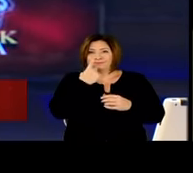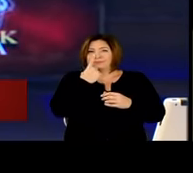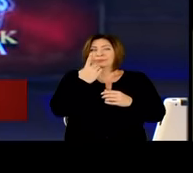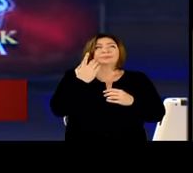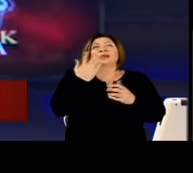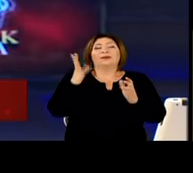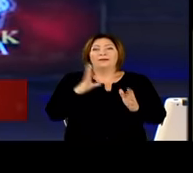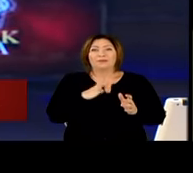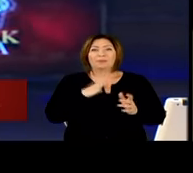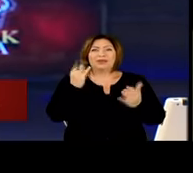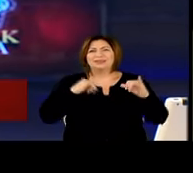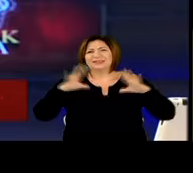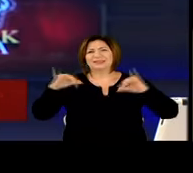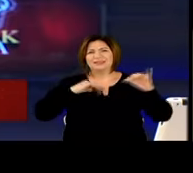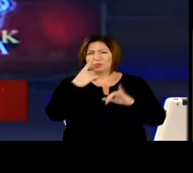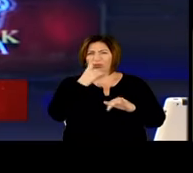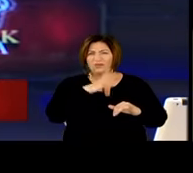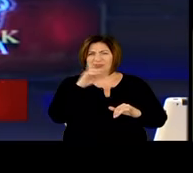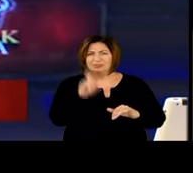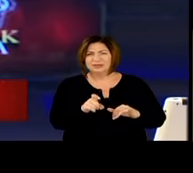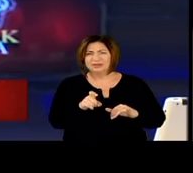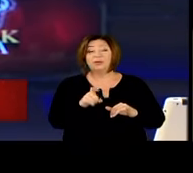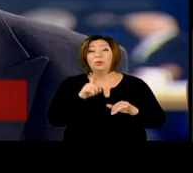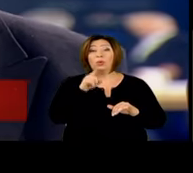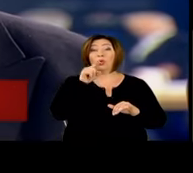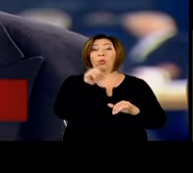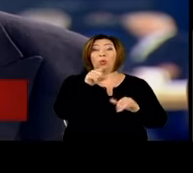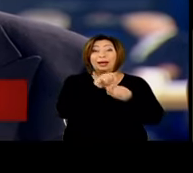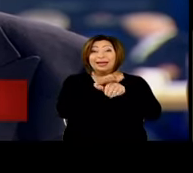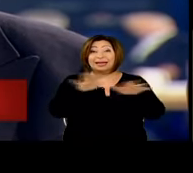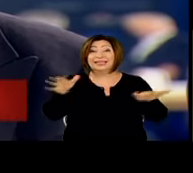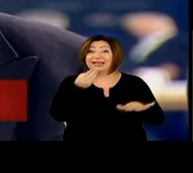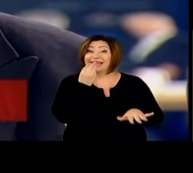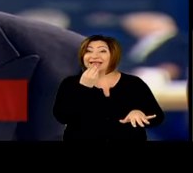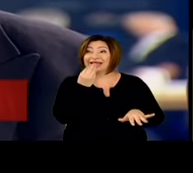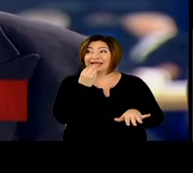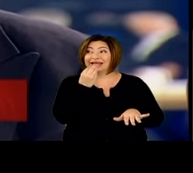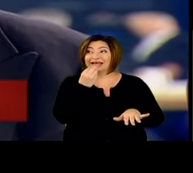de rahatsız edici koku mu var? O kokar kokmaz. O yayılımdan yediği